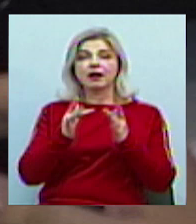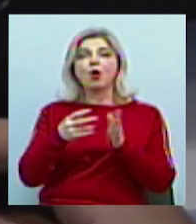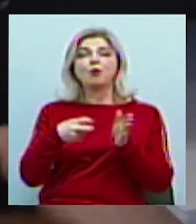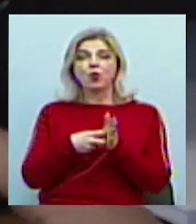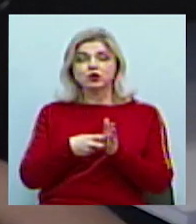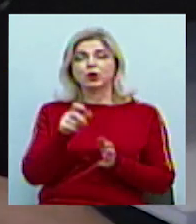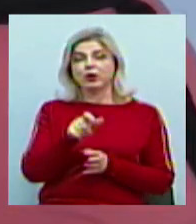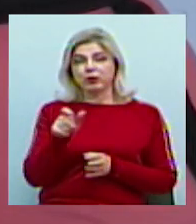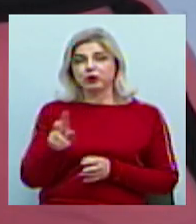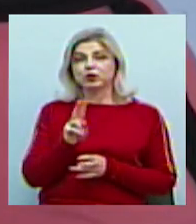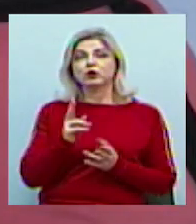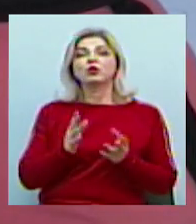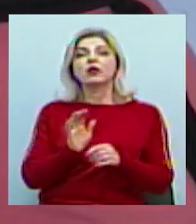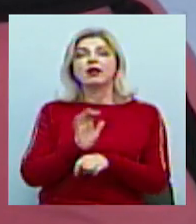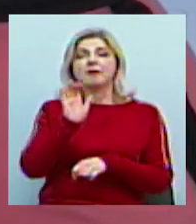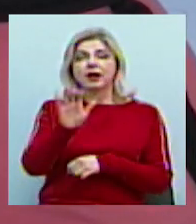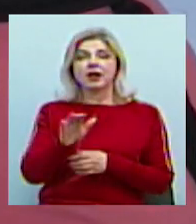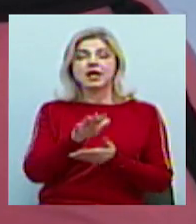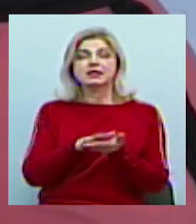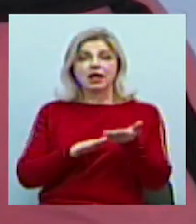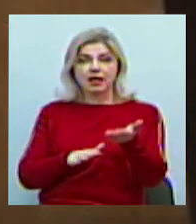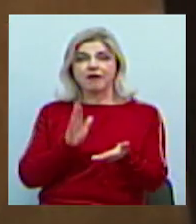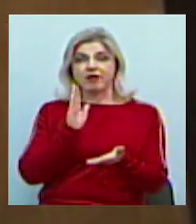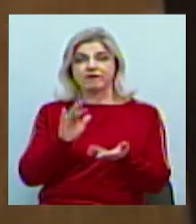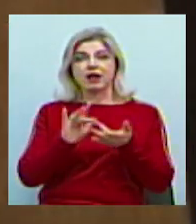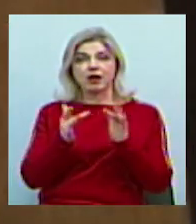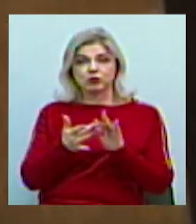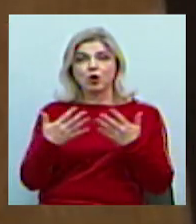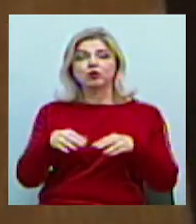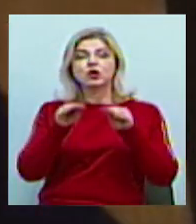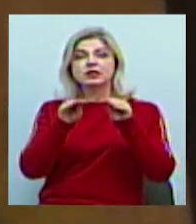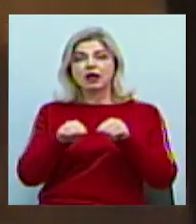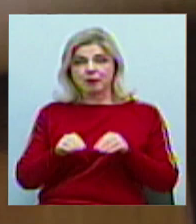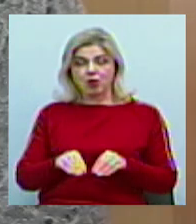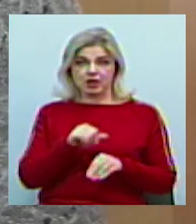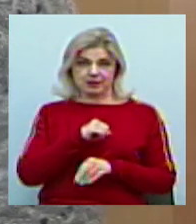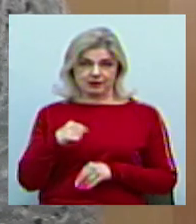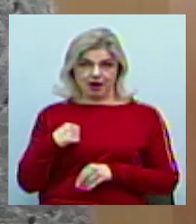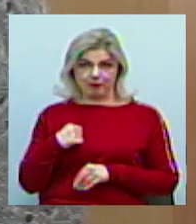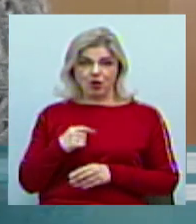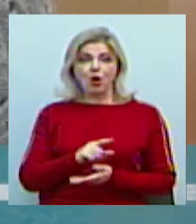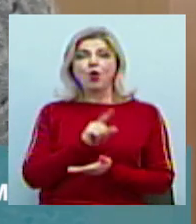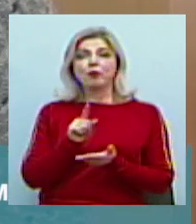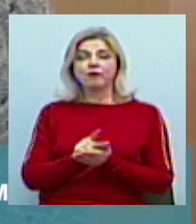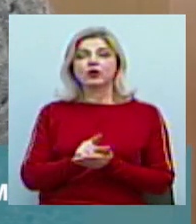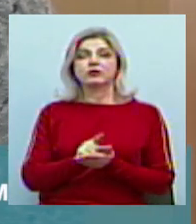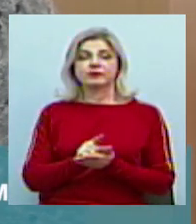які направляють заяву та декларацію в електронному вигляді, вже заповнюють всі дані самостійно. Обов'язково